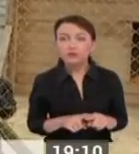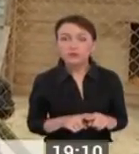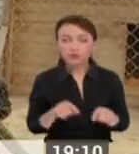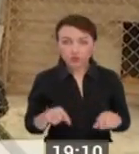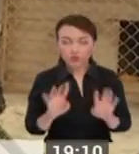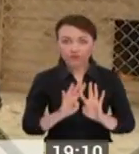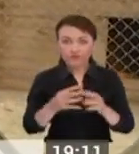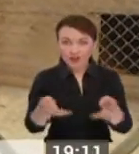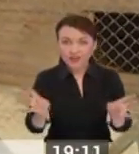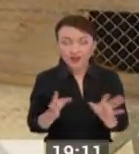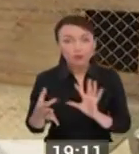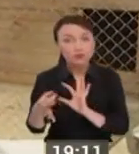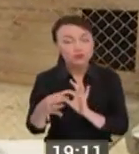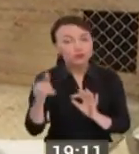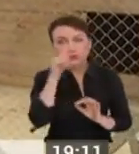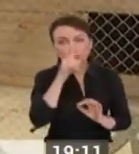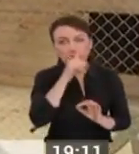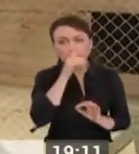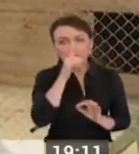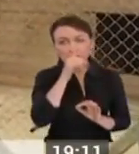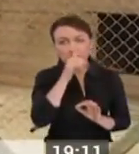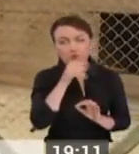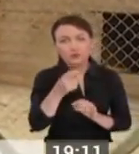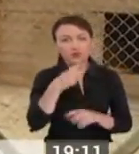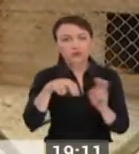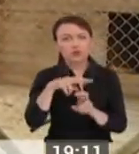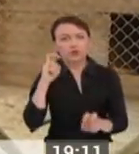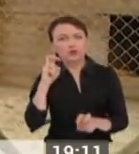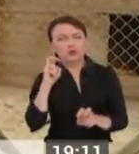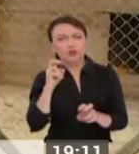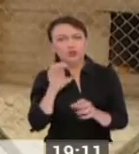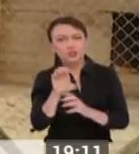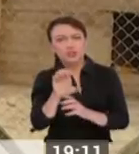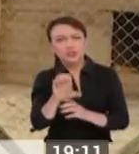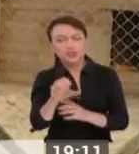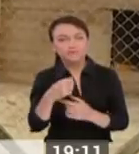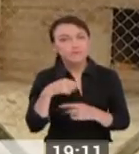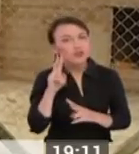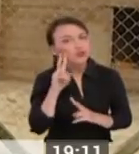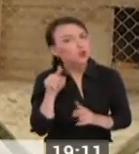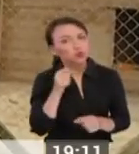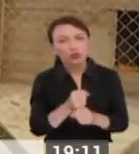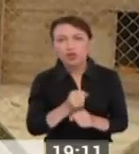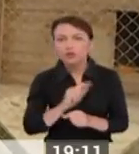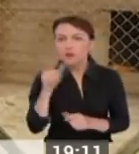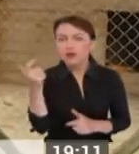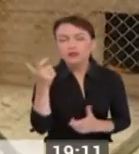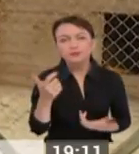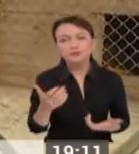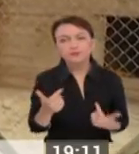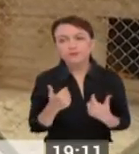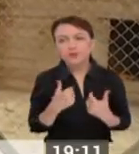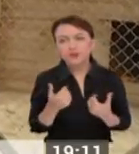в вольєрі пристігнуть, він не давався, він забивався в угол і скалився. Не знаю, що з ним робили. Я тоді просто